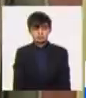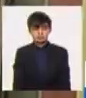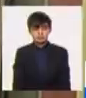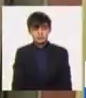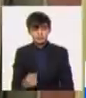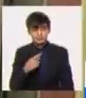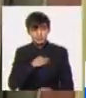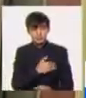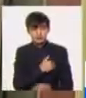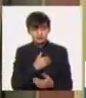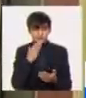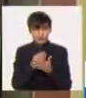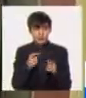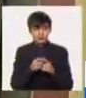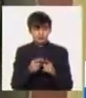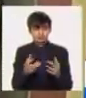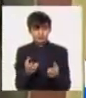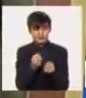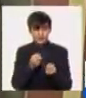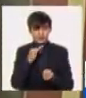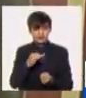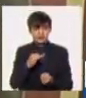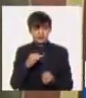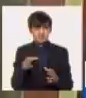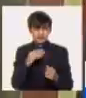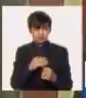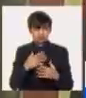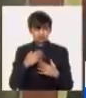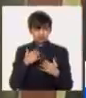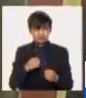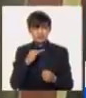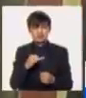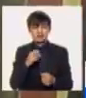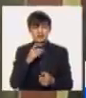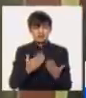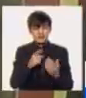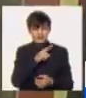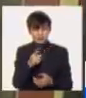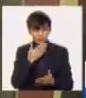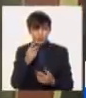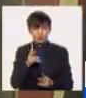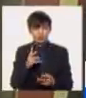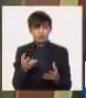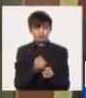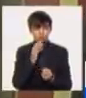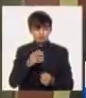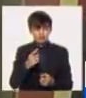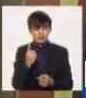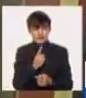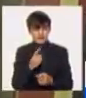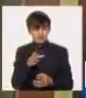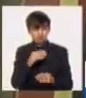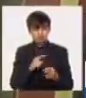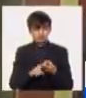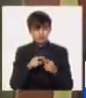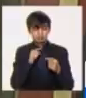Я хотел бы выразить им свои слова поддержки. Держитесь, если не вы, то кто? На самом переднем краю, как говорится,